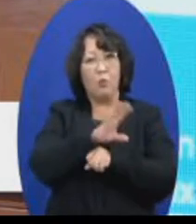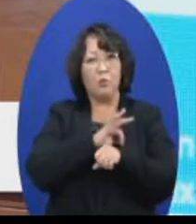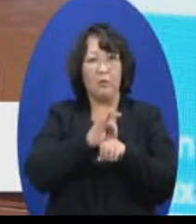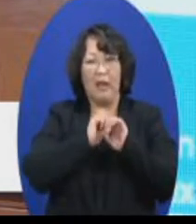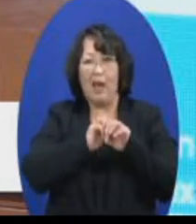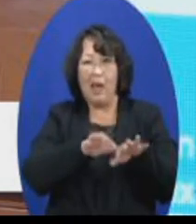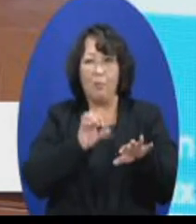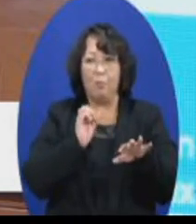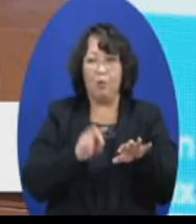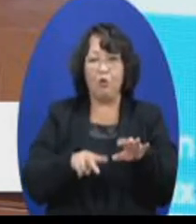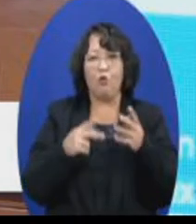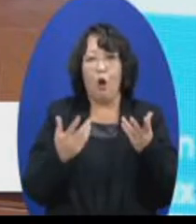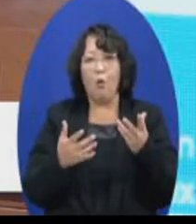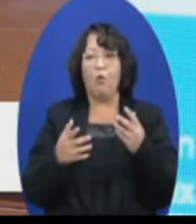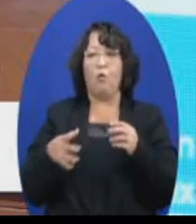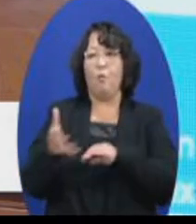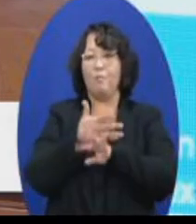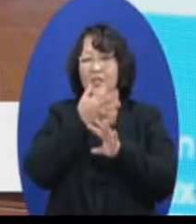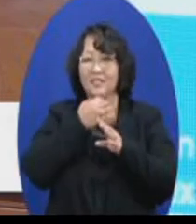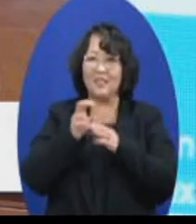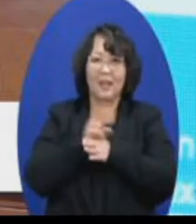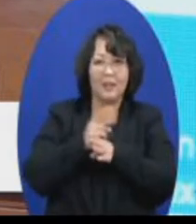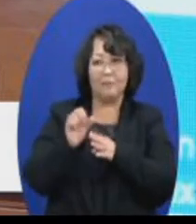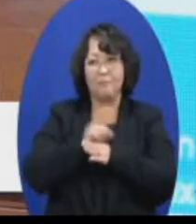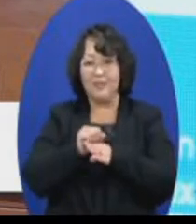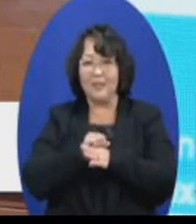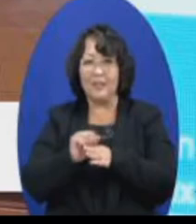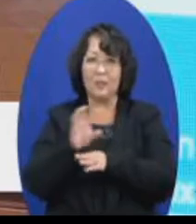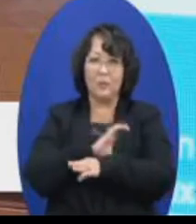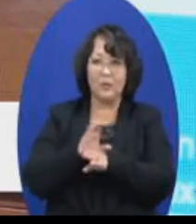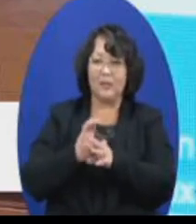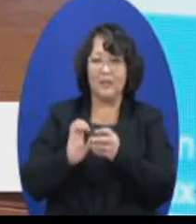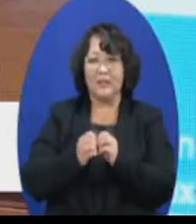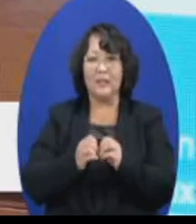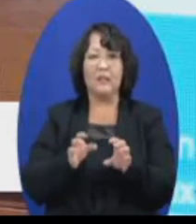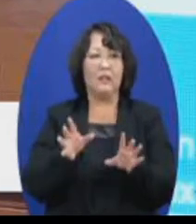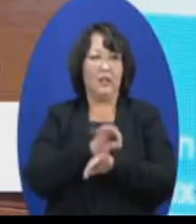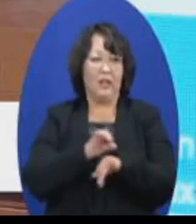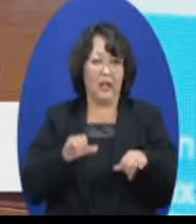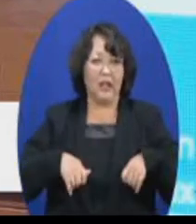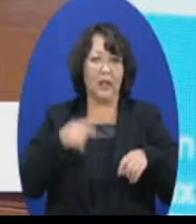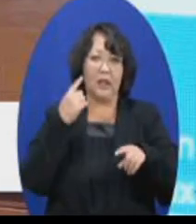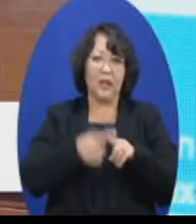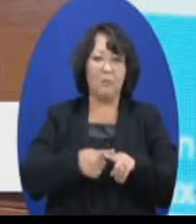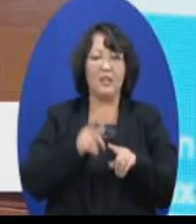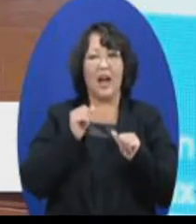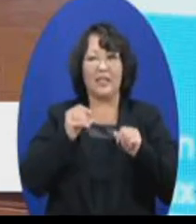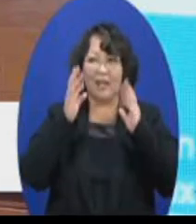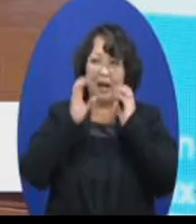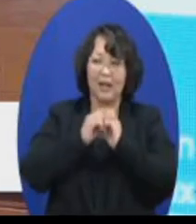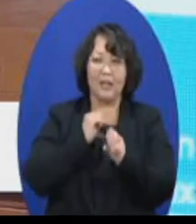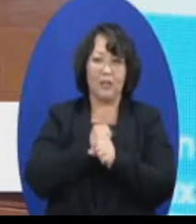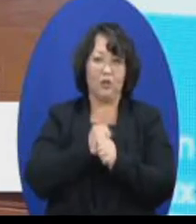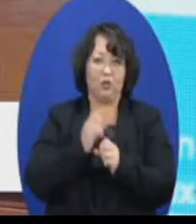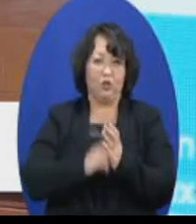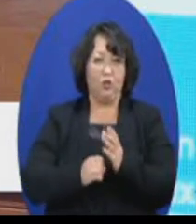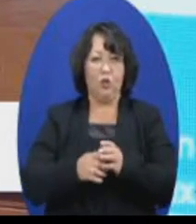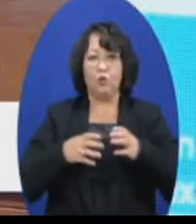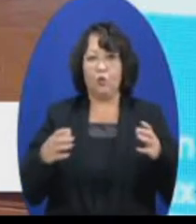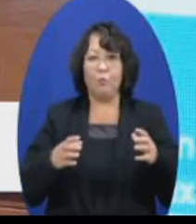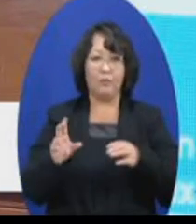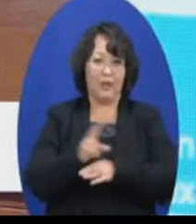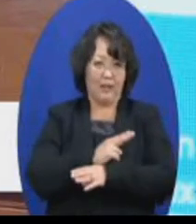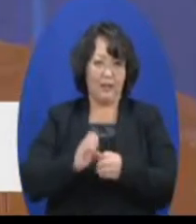үйл ажиллагааг үйлдвэрлэх зохицуулах чиглэлээр дээр нь одоо ард иргэд маань ийм нөхцөлд эрхэн одоо ажиллах вэ гэдэг тал дээр бол томоохон